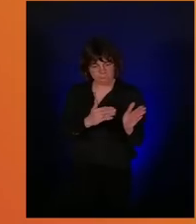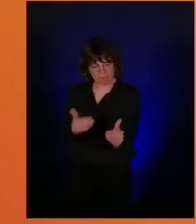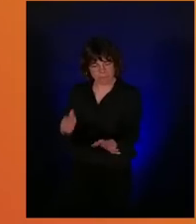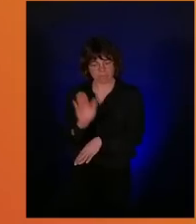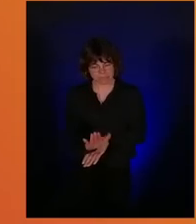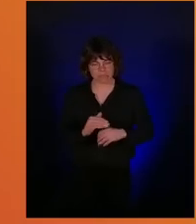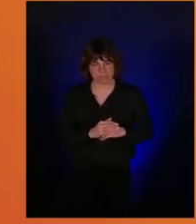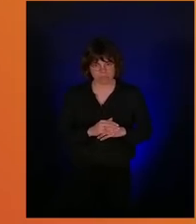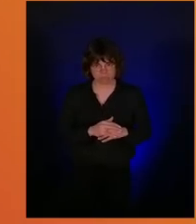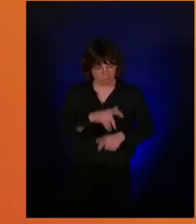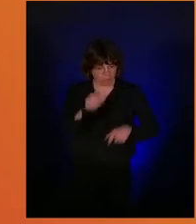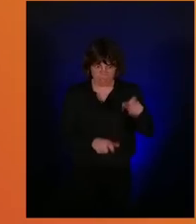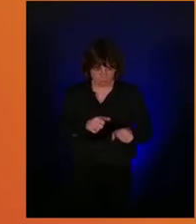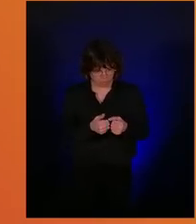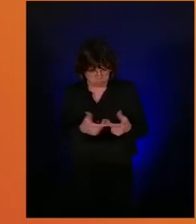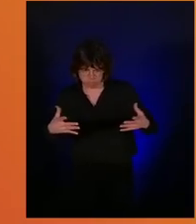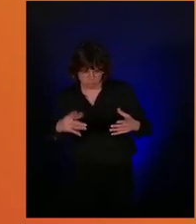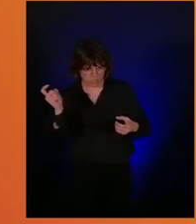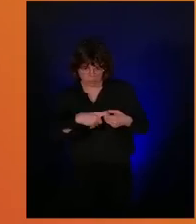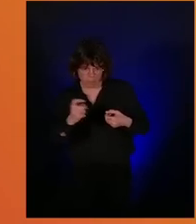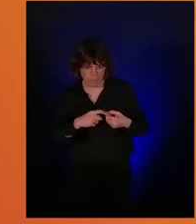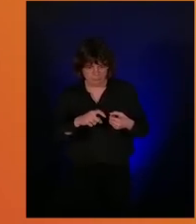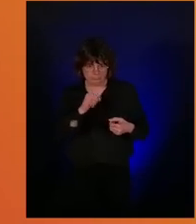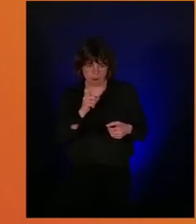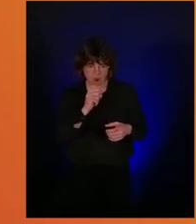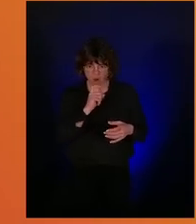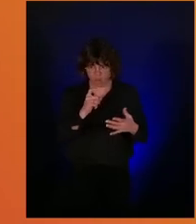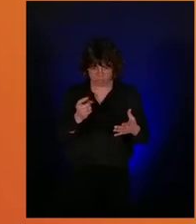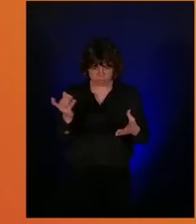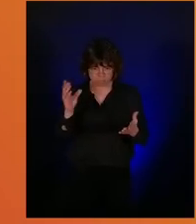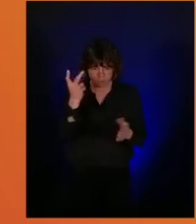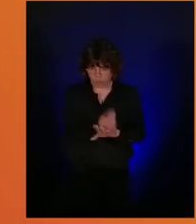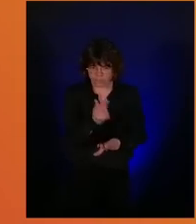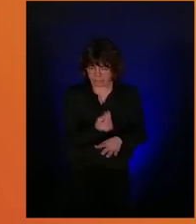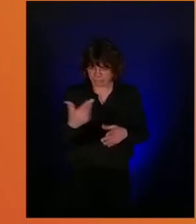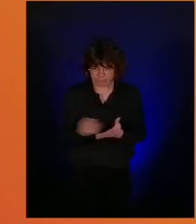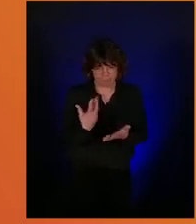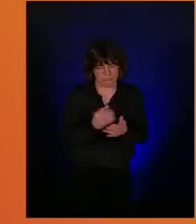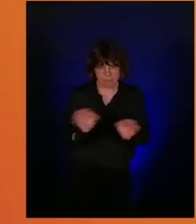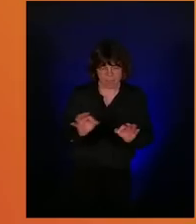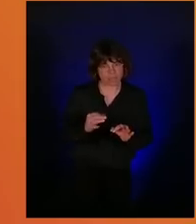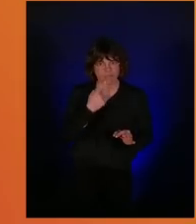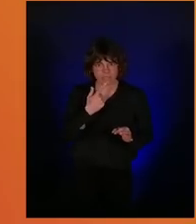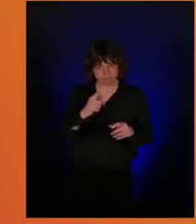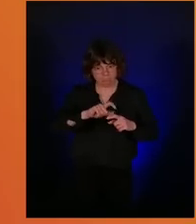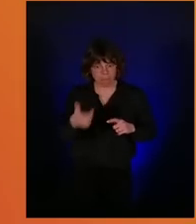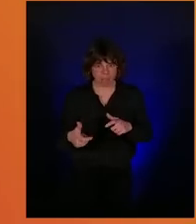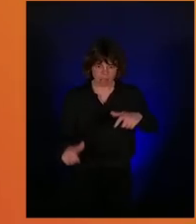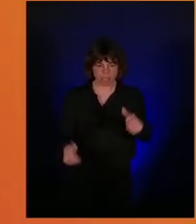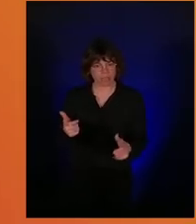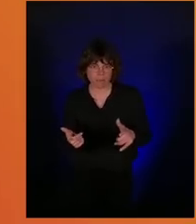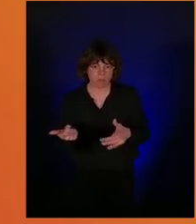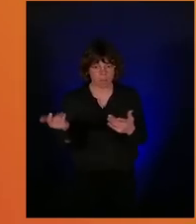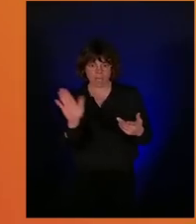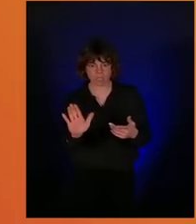de nombreux syndicats ne sont toujours pas à jour de leur publication, ce qui peut mettre en péril leur représentativité, celle de